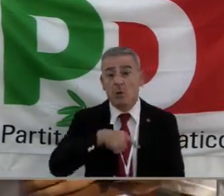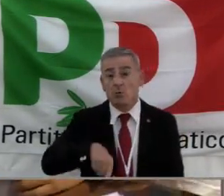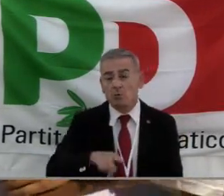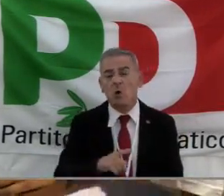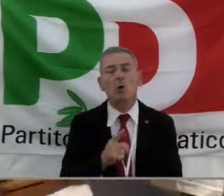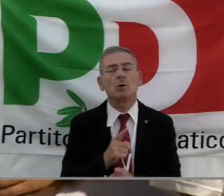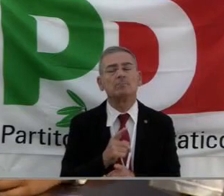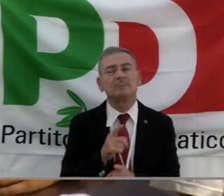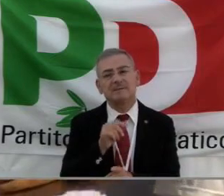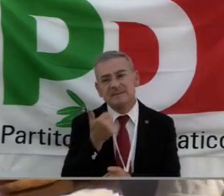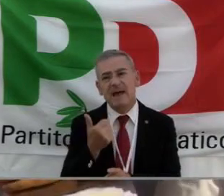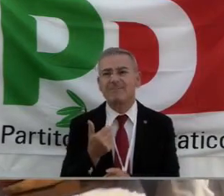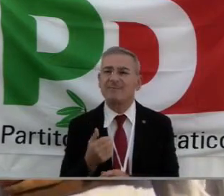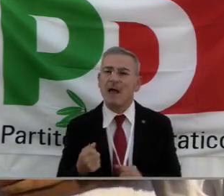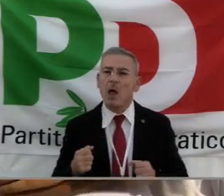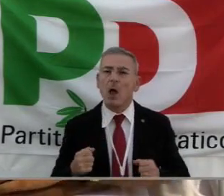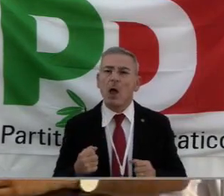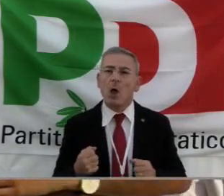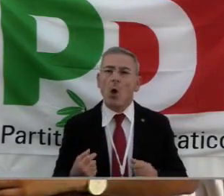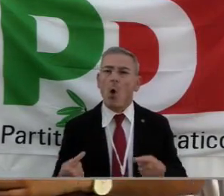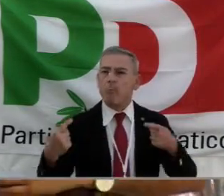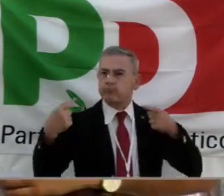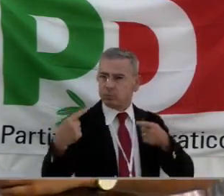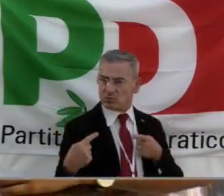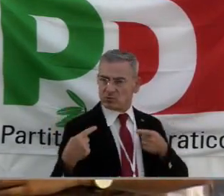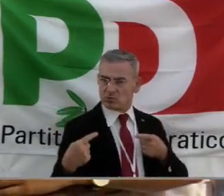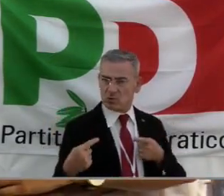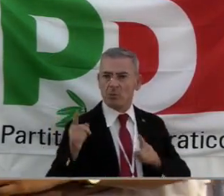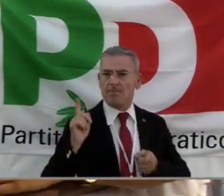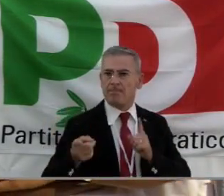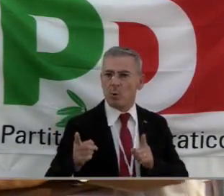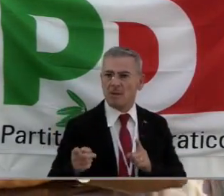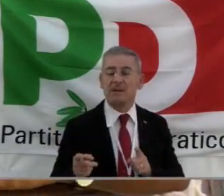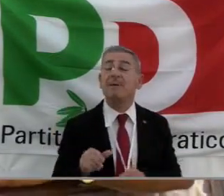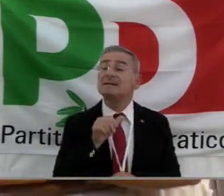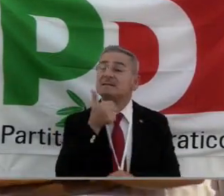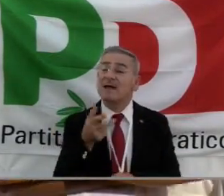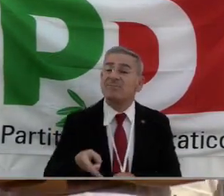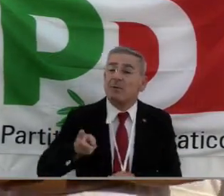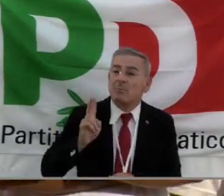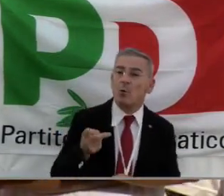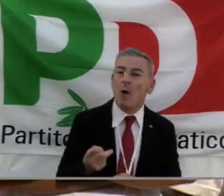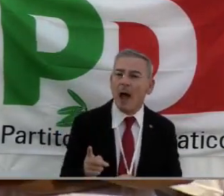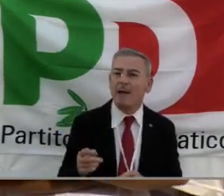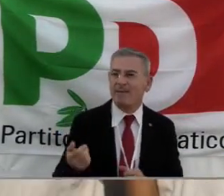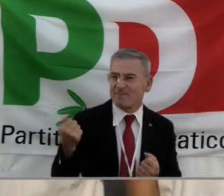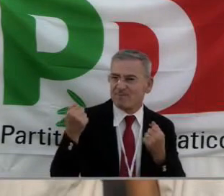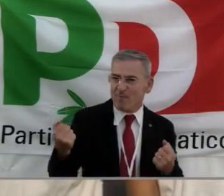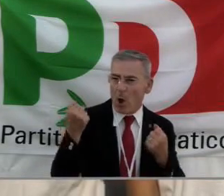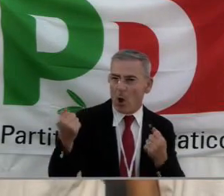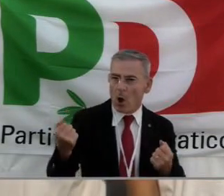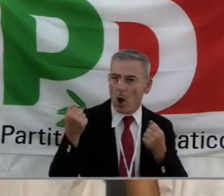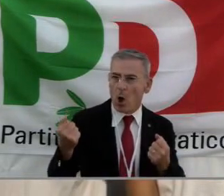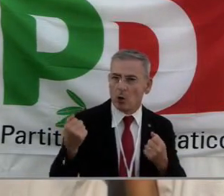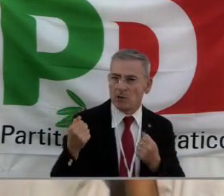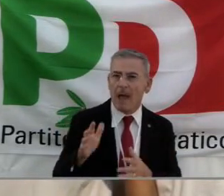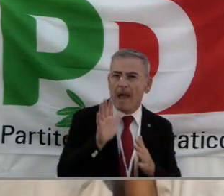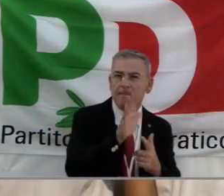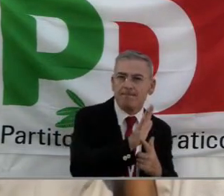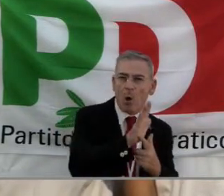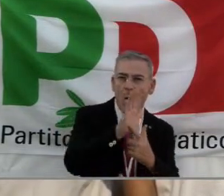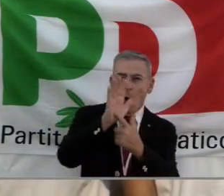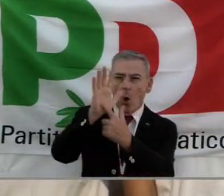serve un'intransigente opposizione politica, ma serve anche un'intransigente opposizione